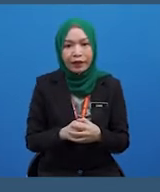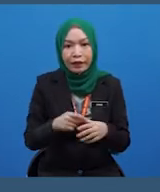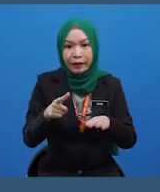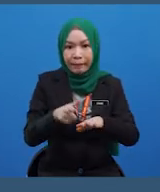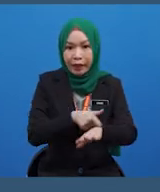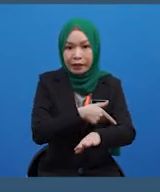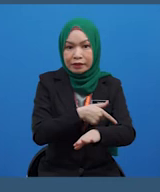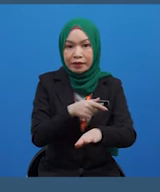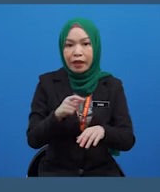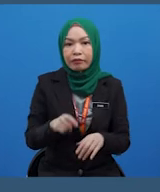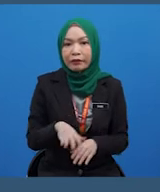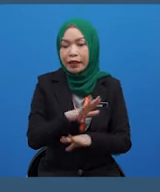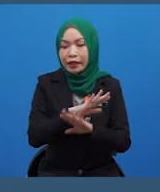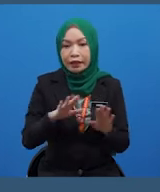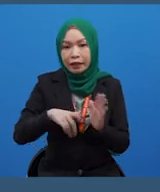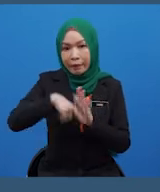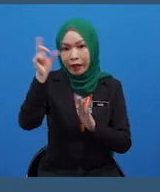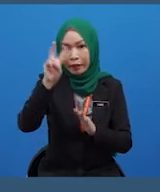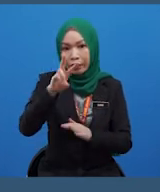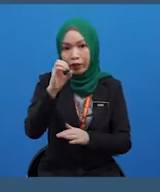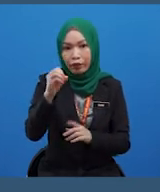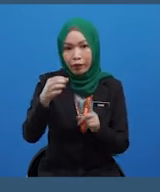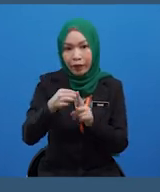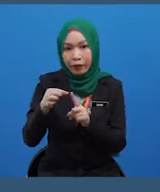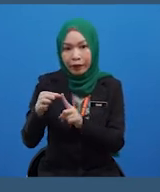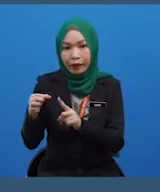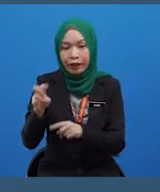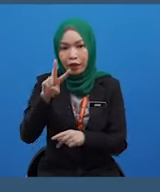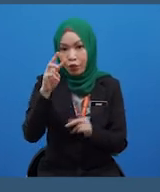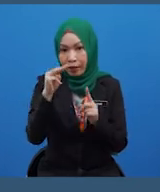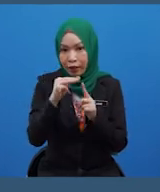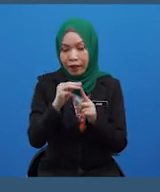patah perkataan, 2 markah.